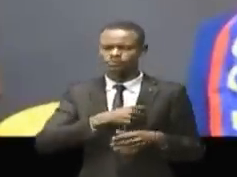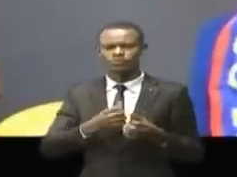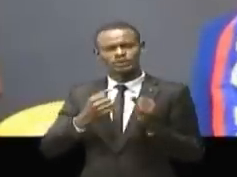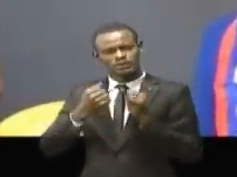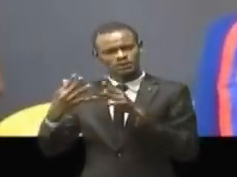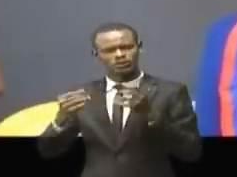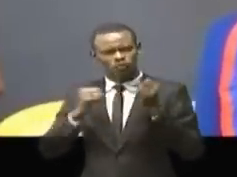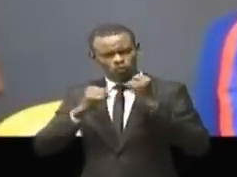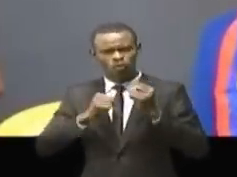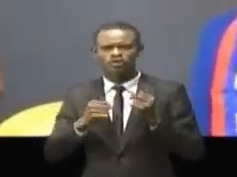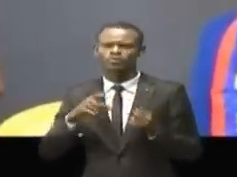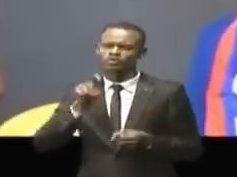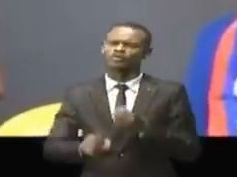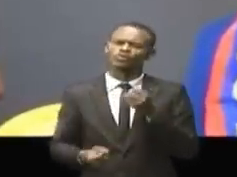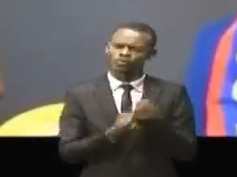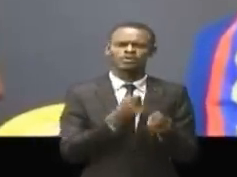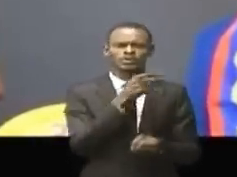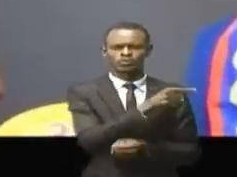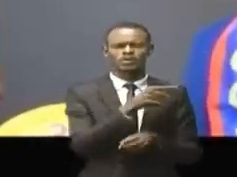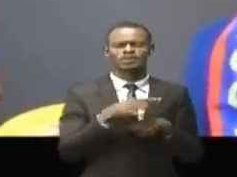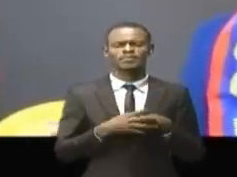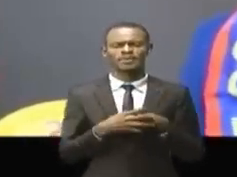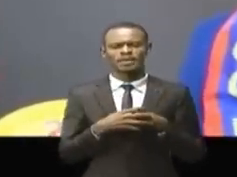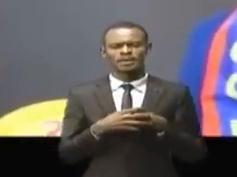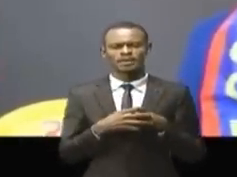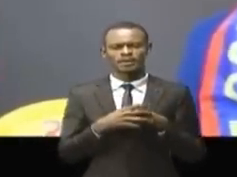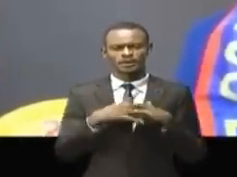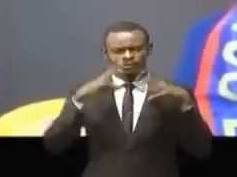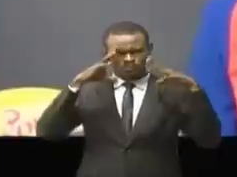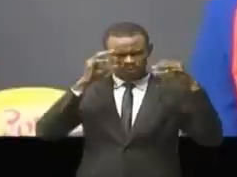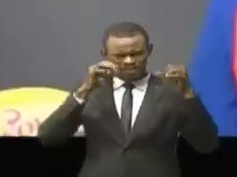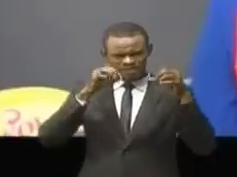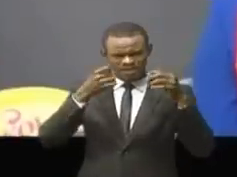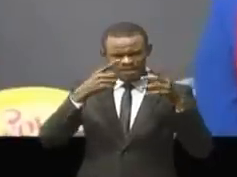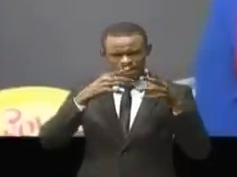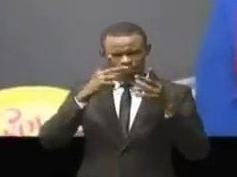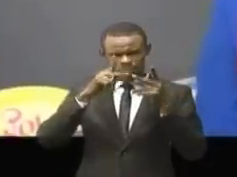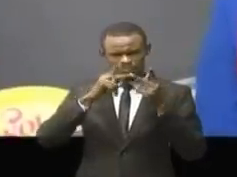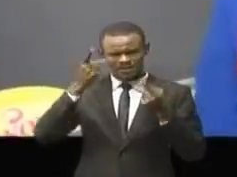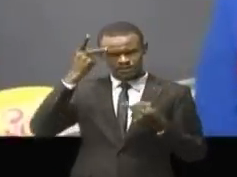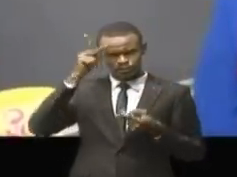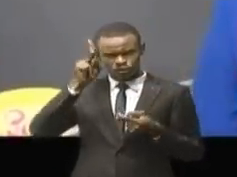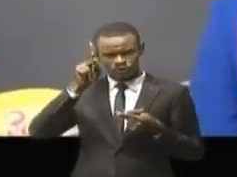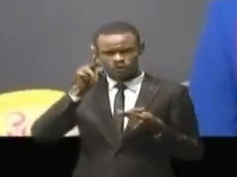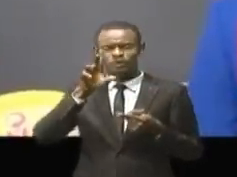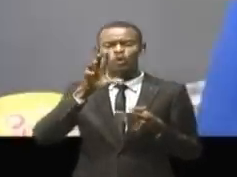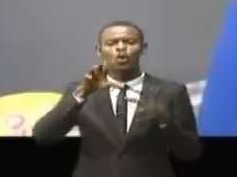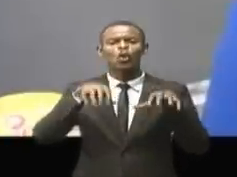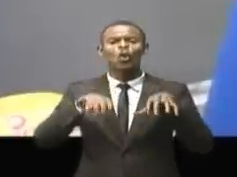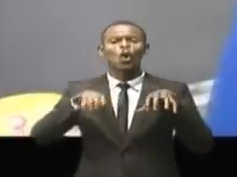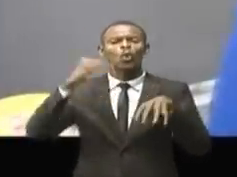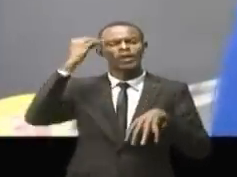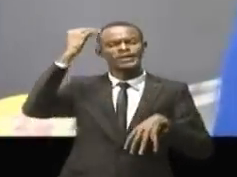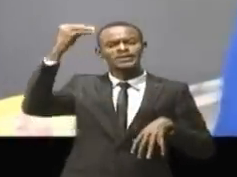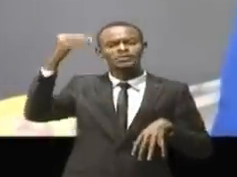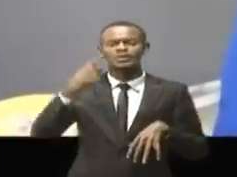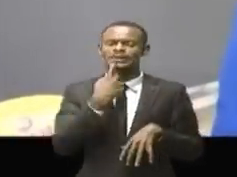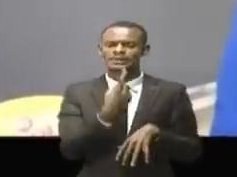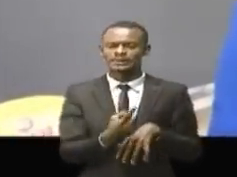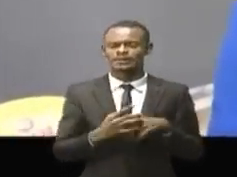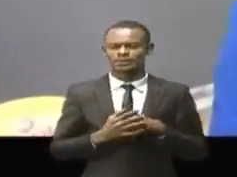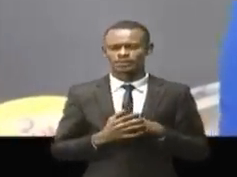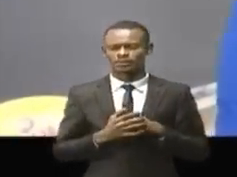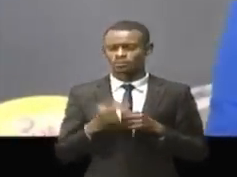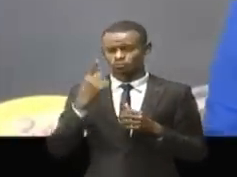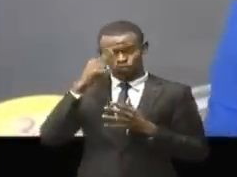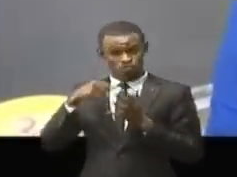à la tête, c'est le président de la République, Félix-Antoine Tshisekedi. Depuis que nous avons commencé à avoir des problèmes d'agression, c'est la première